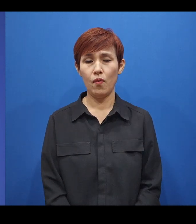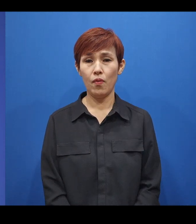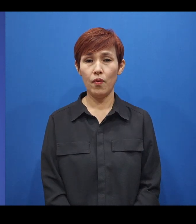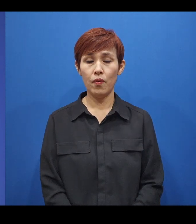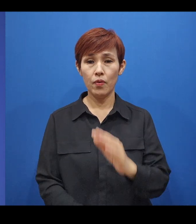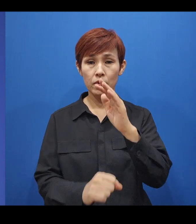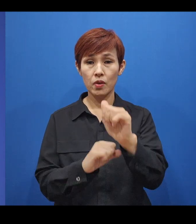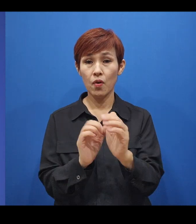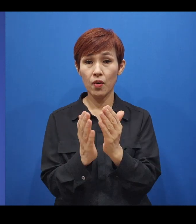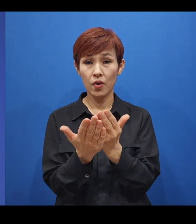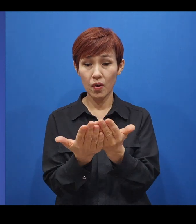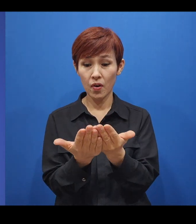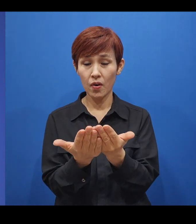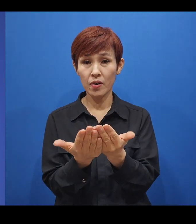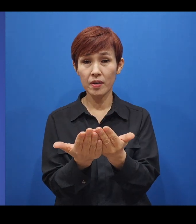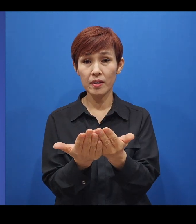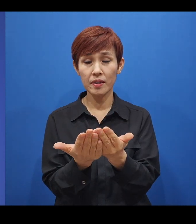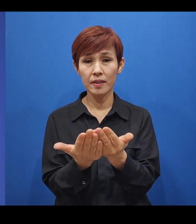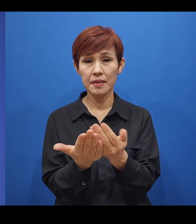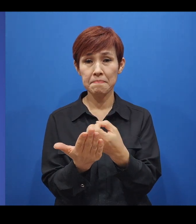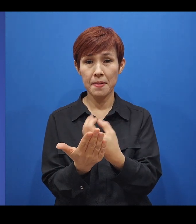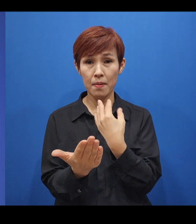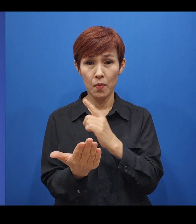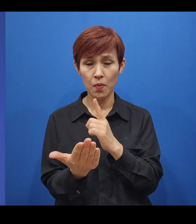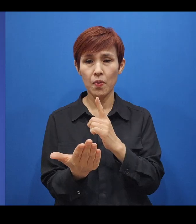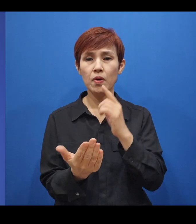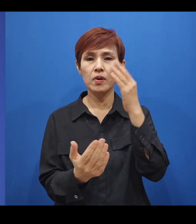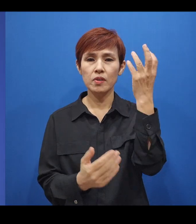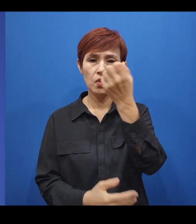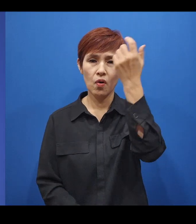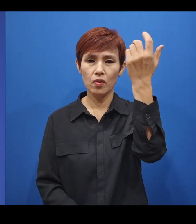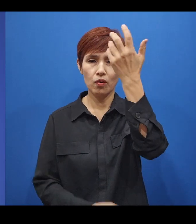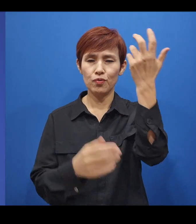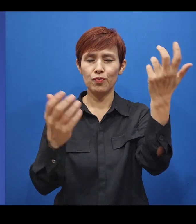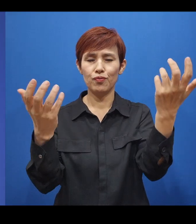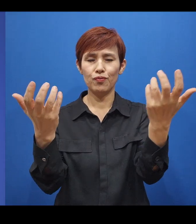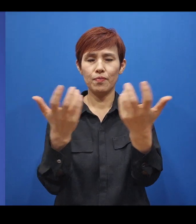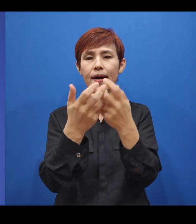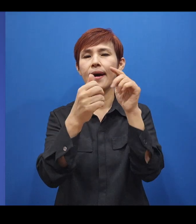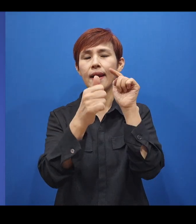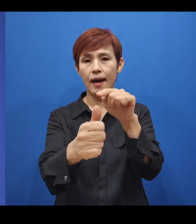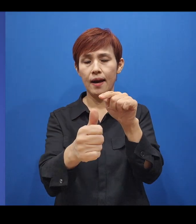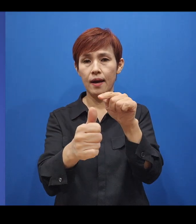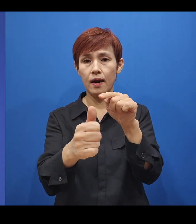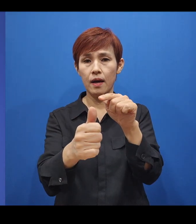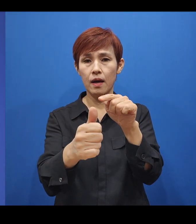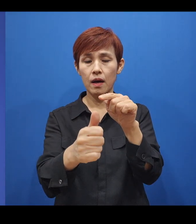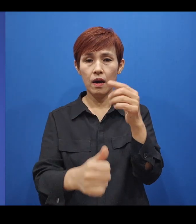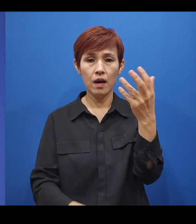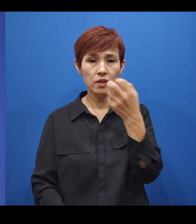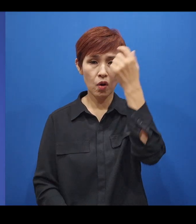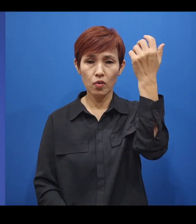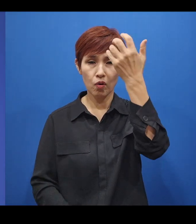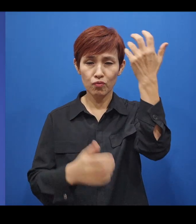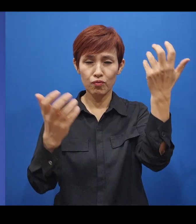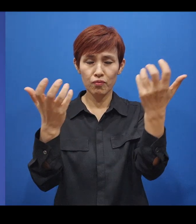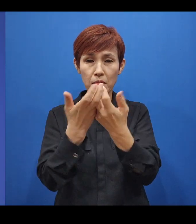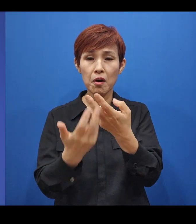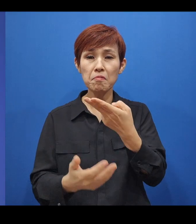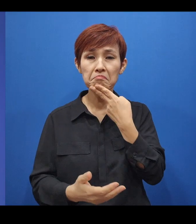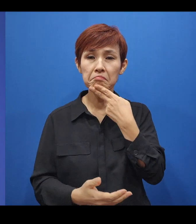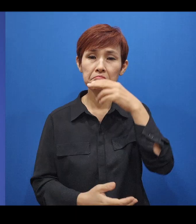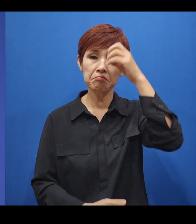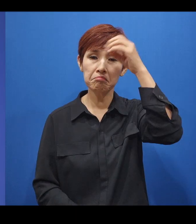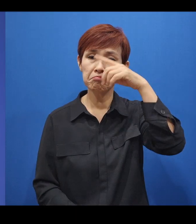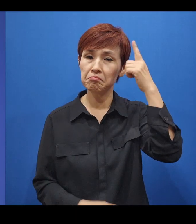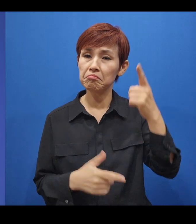성경은 성령 충만을 우리에게 명령합니다. 성령 충만하지 않고 교회만 열심히 다니는 분들 있죠.